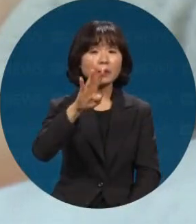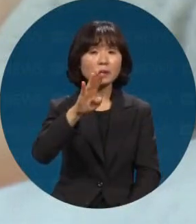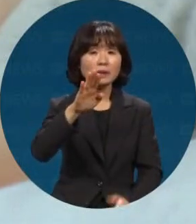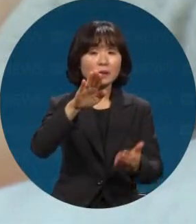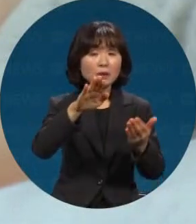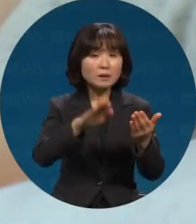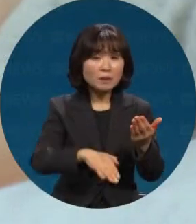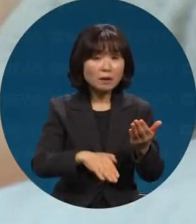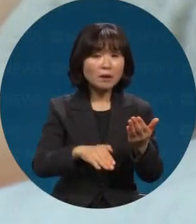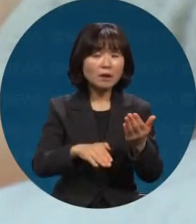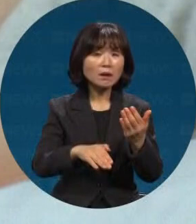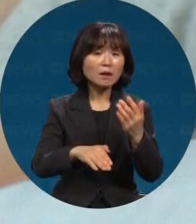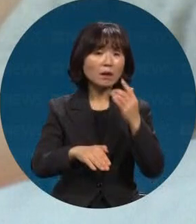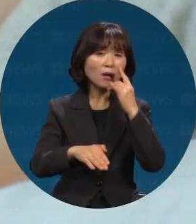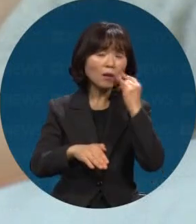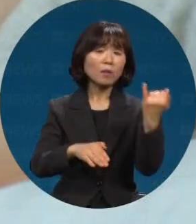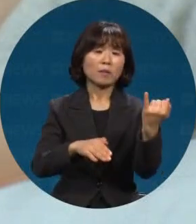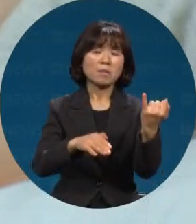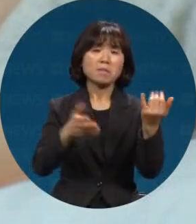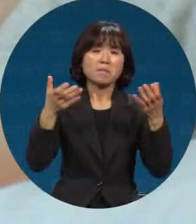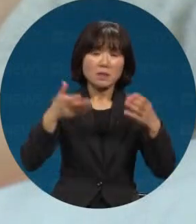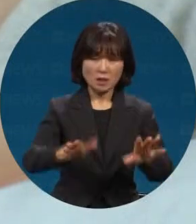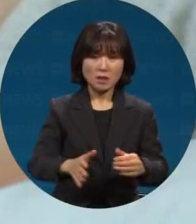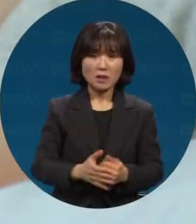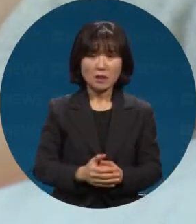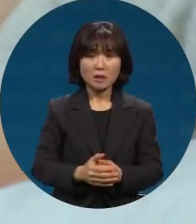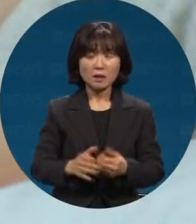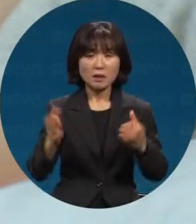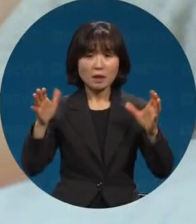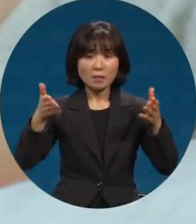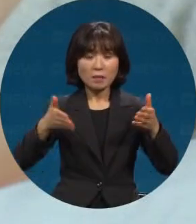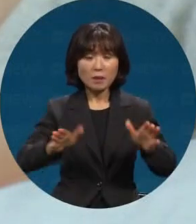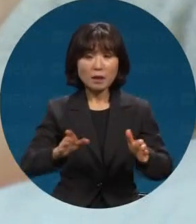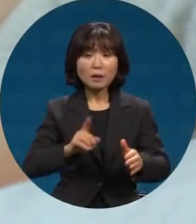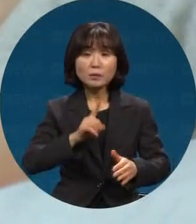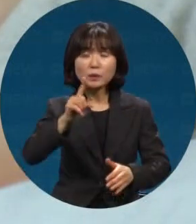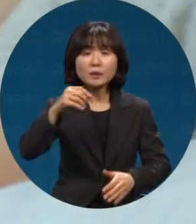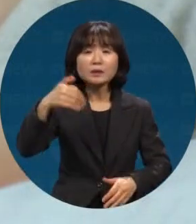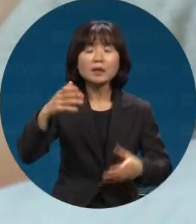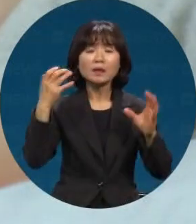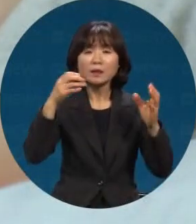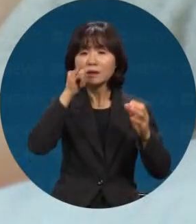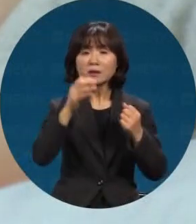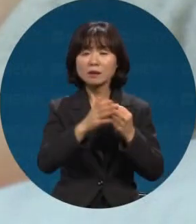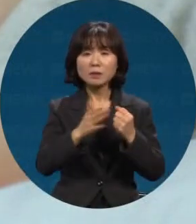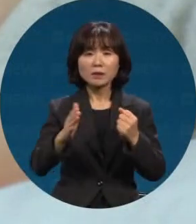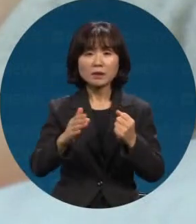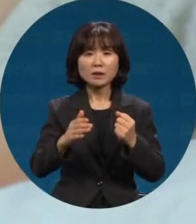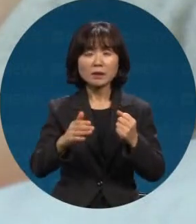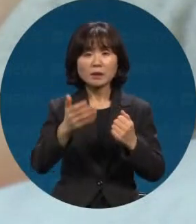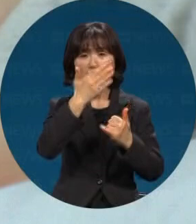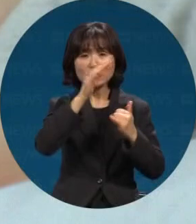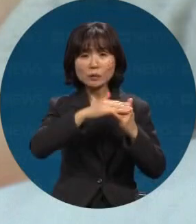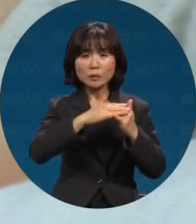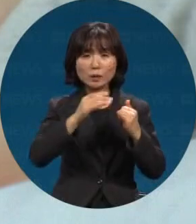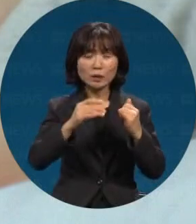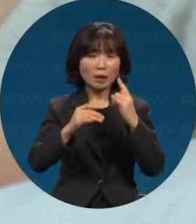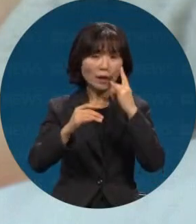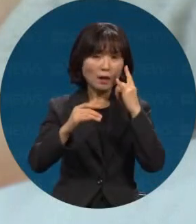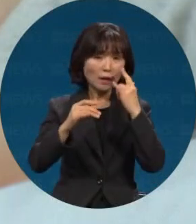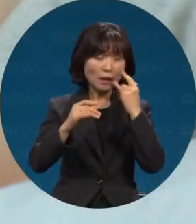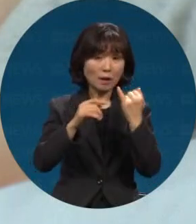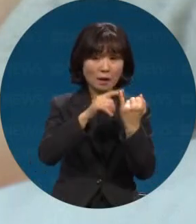청소년 산모가 나왔습니다 출생신고가 되지 않은 아동도 있어서 실제 청소년 산모는 더 많을